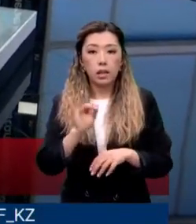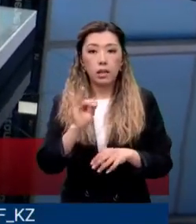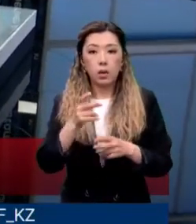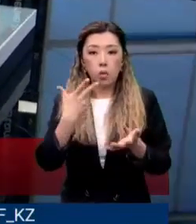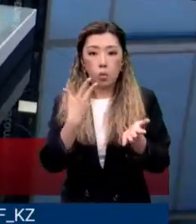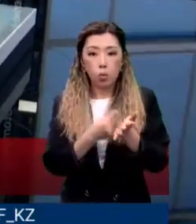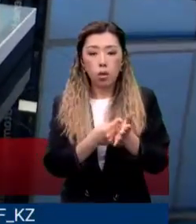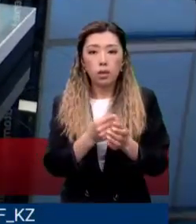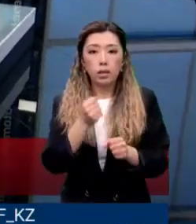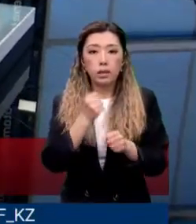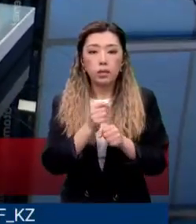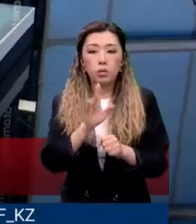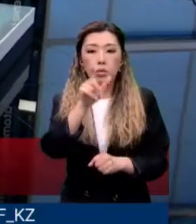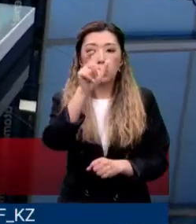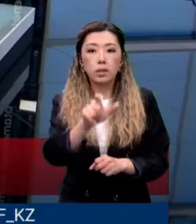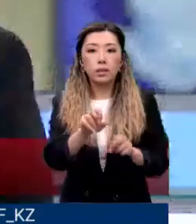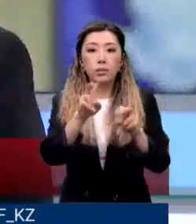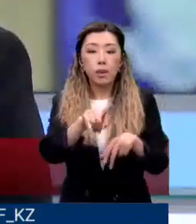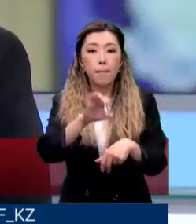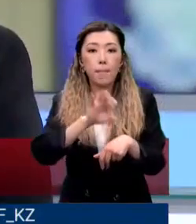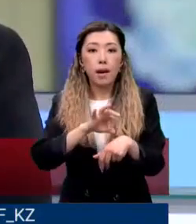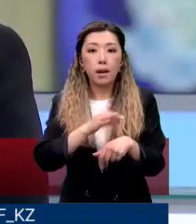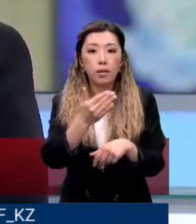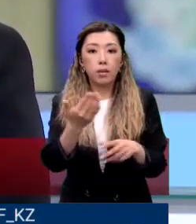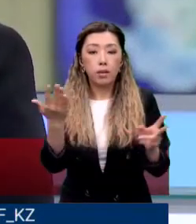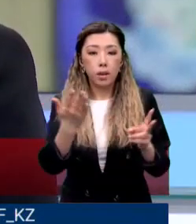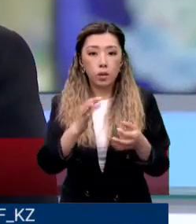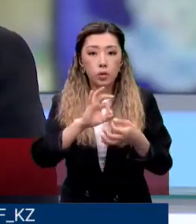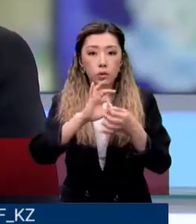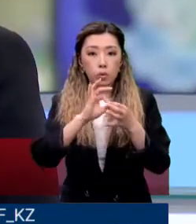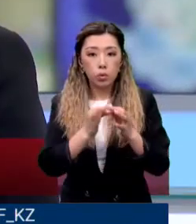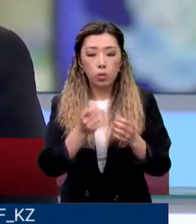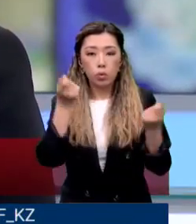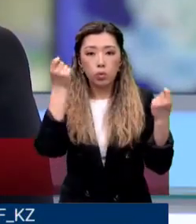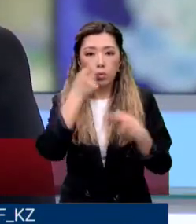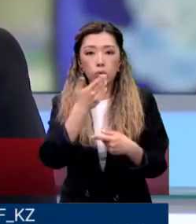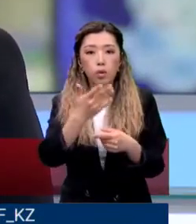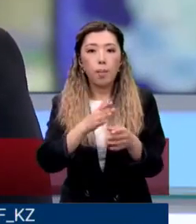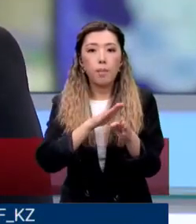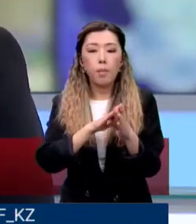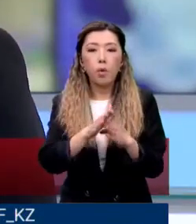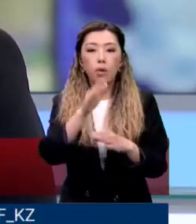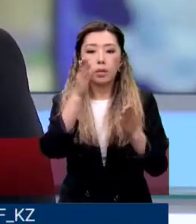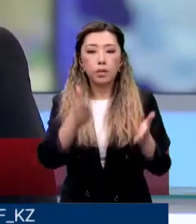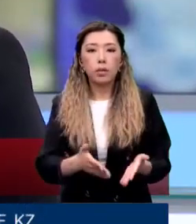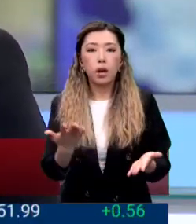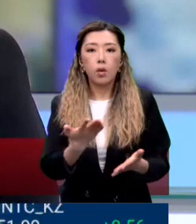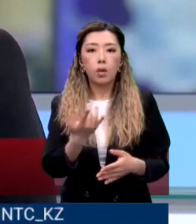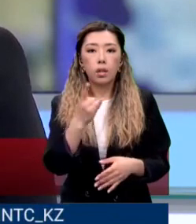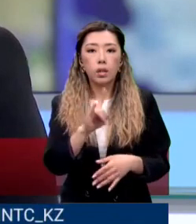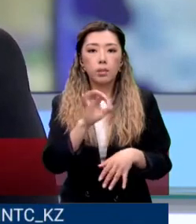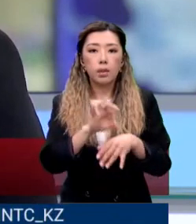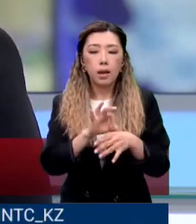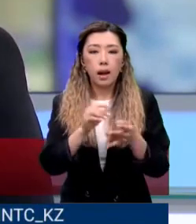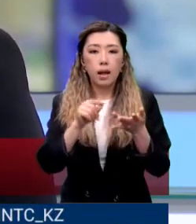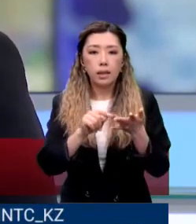индивидуально под пациента. Почему? Потому что прежде чем его изготовить, они запрашивают полные данные анализа